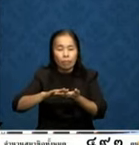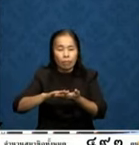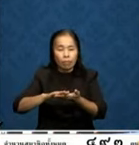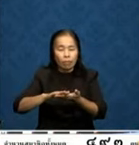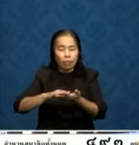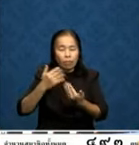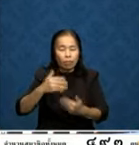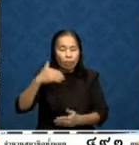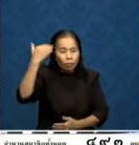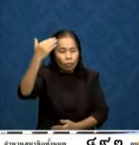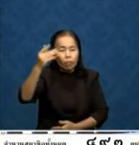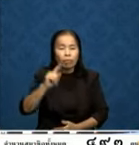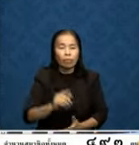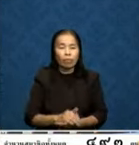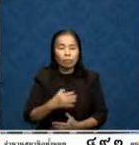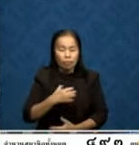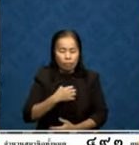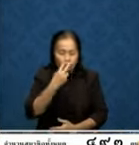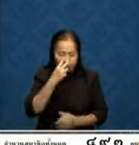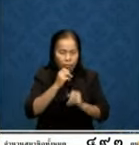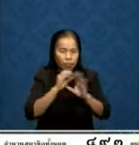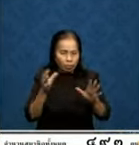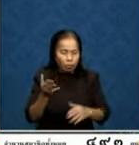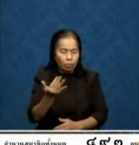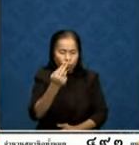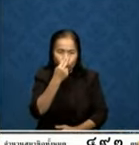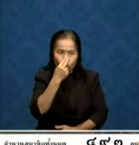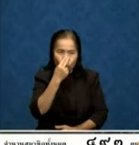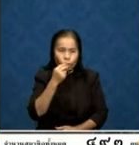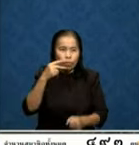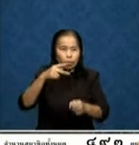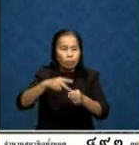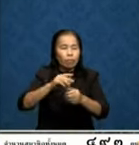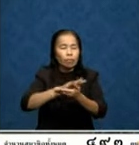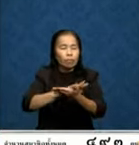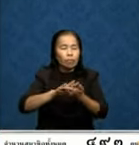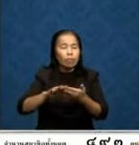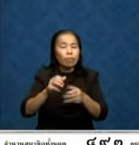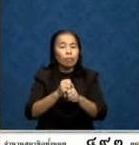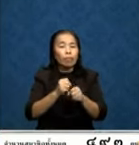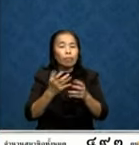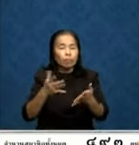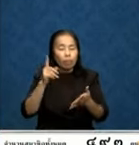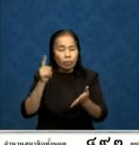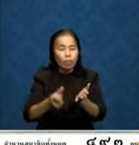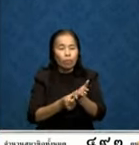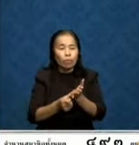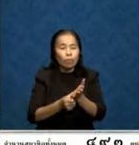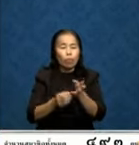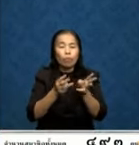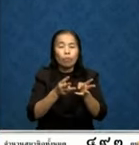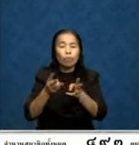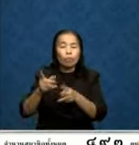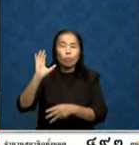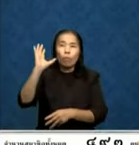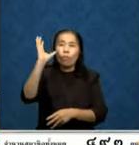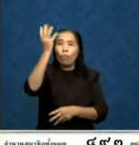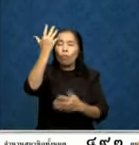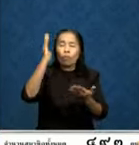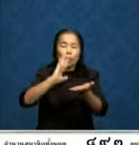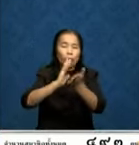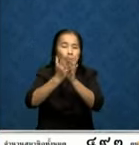ริงๆแล้วผมก็อยากเห็นแผนงานของกกพ.นะครับที่จะเตรียมในการรับมือกับการเปลี่ยนแปลงของโลก